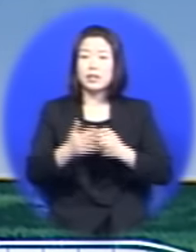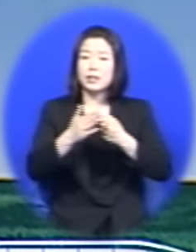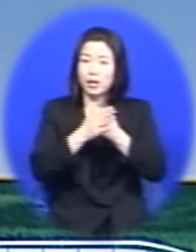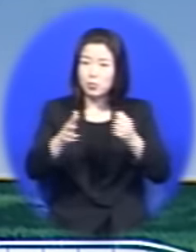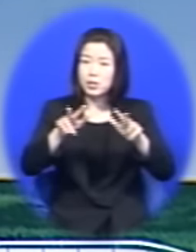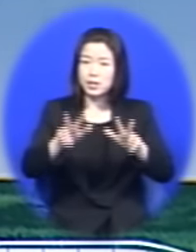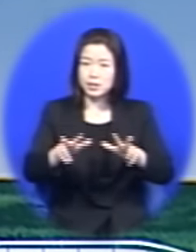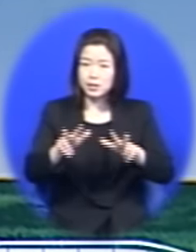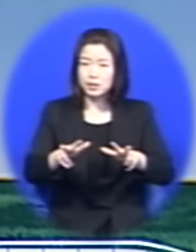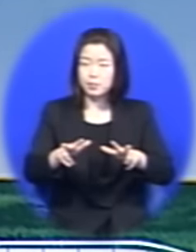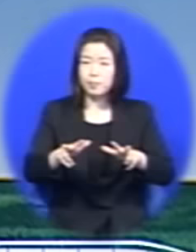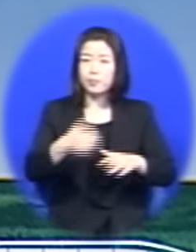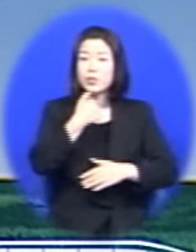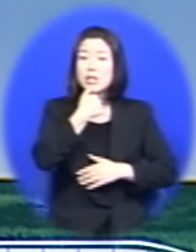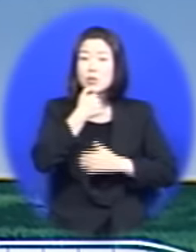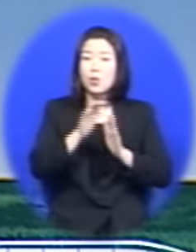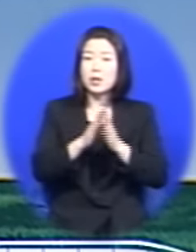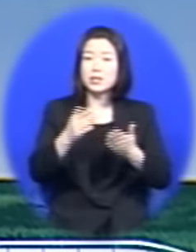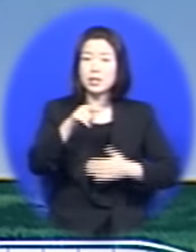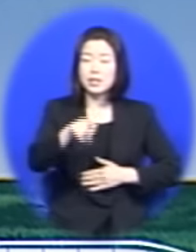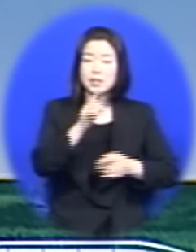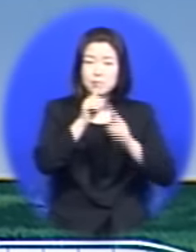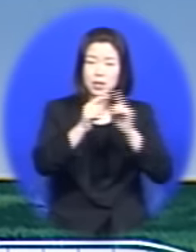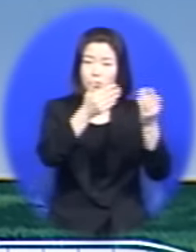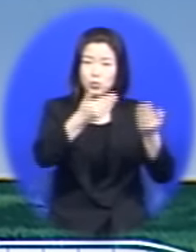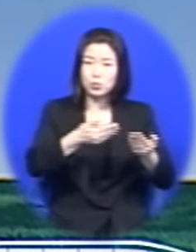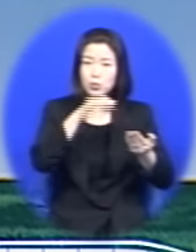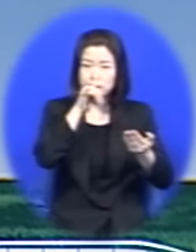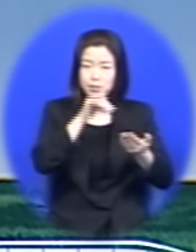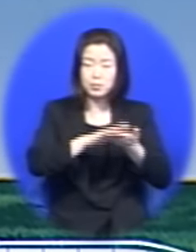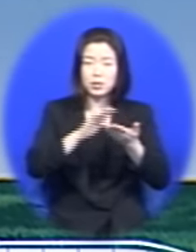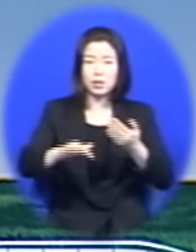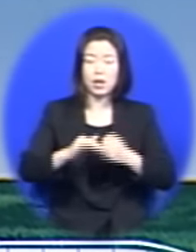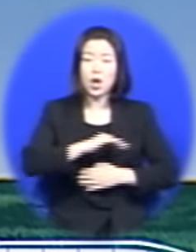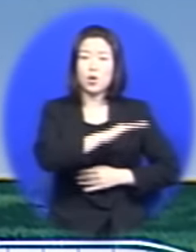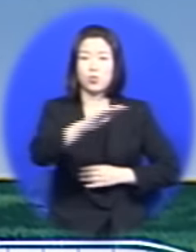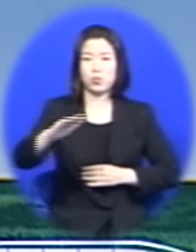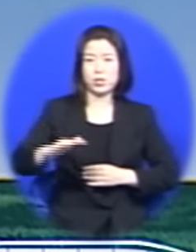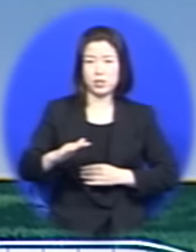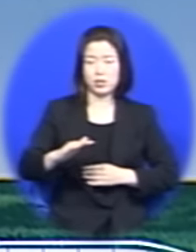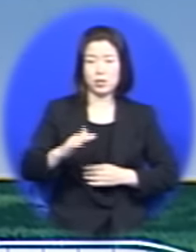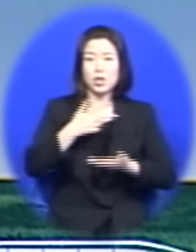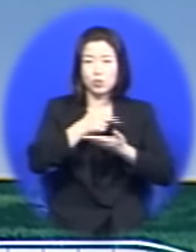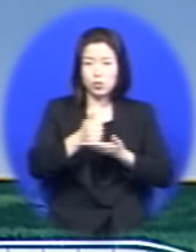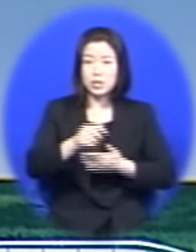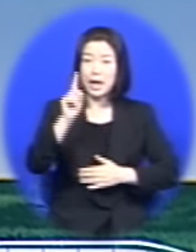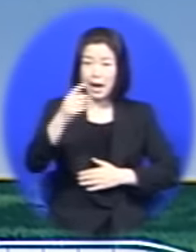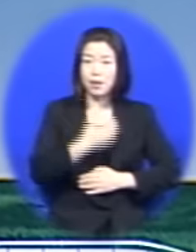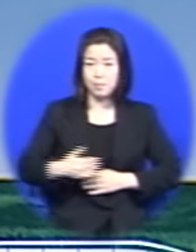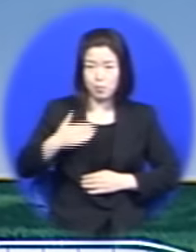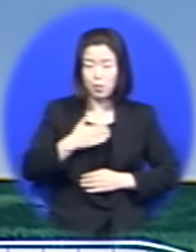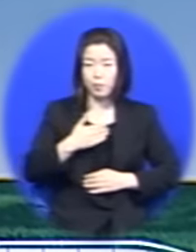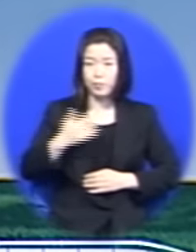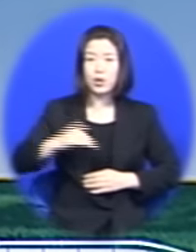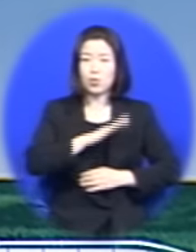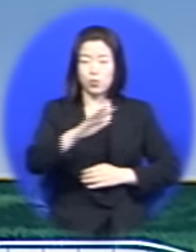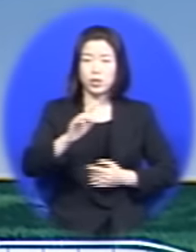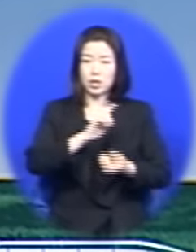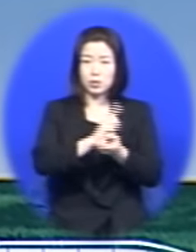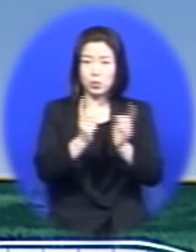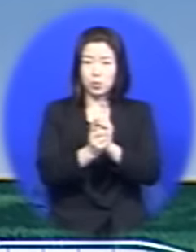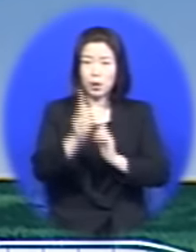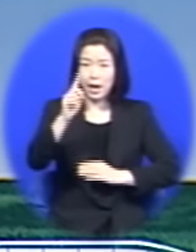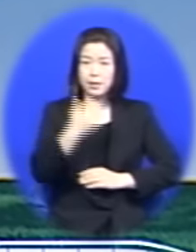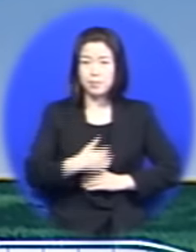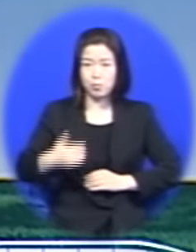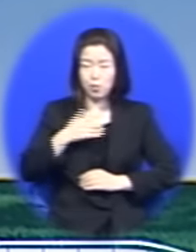그래서 지금 로마서에서 이 말씀을 하는 겁니다. 우리는 주님과 한 몸이고 우리가 서로 한 몸이라는